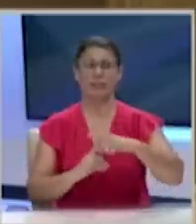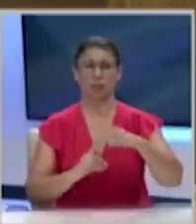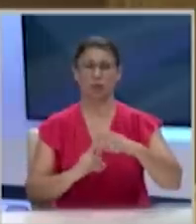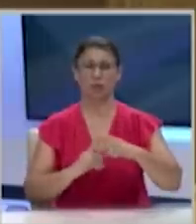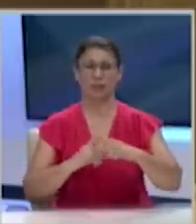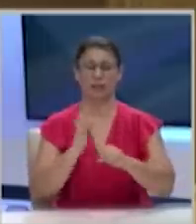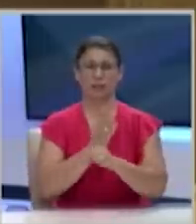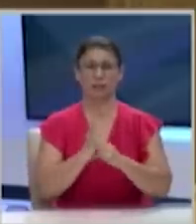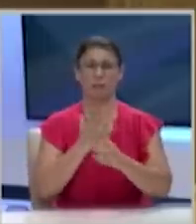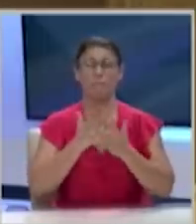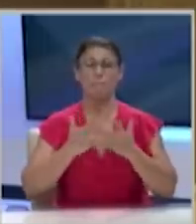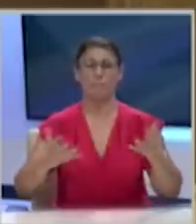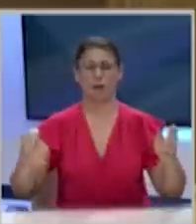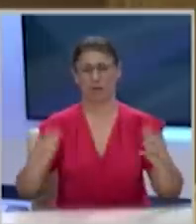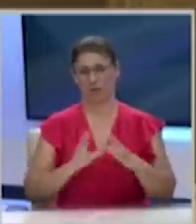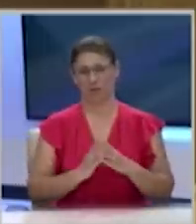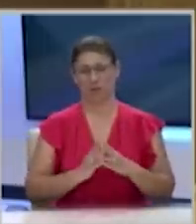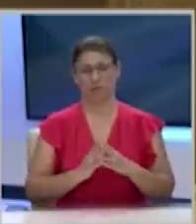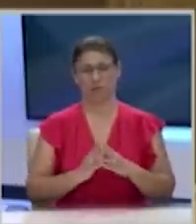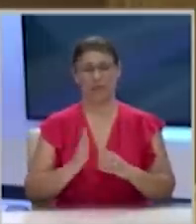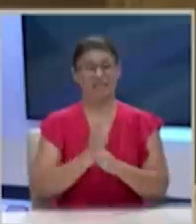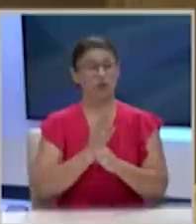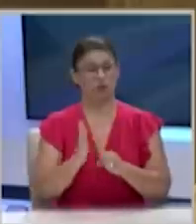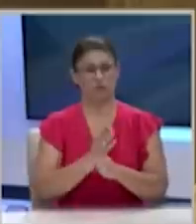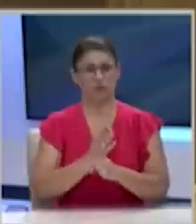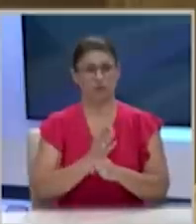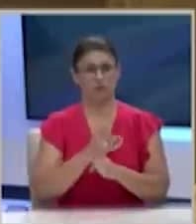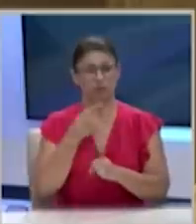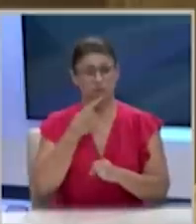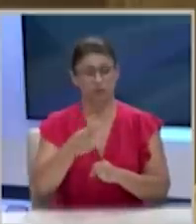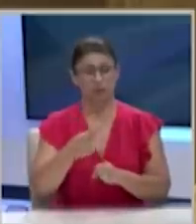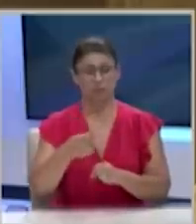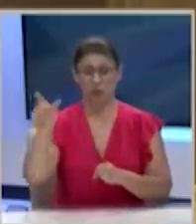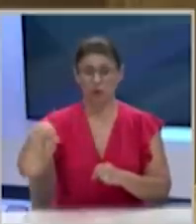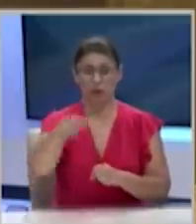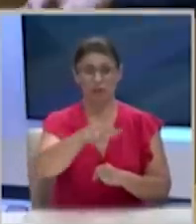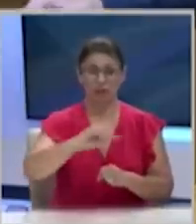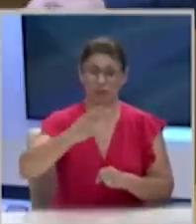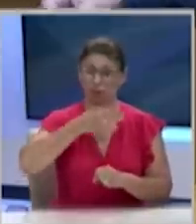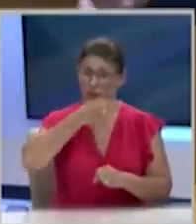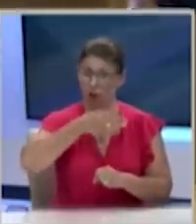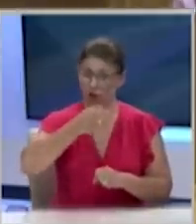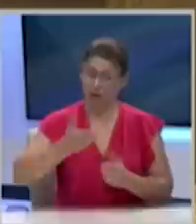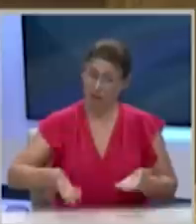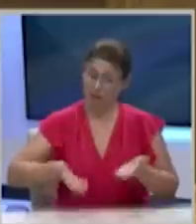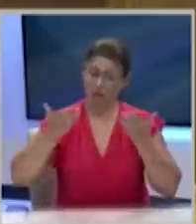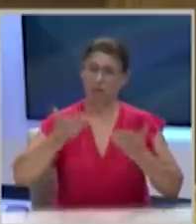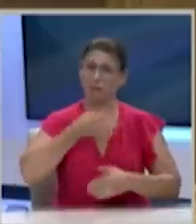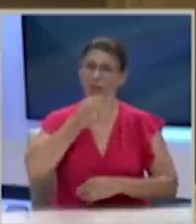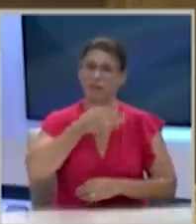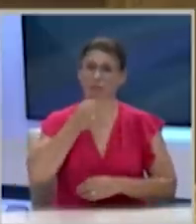μεγάλης έκτασης. Ξεχωρίζουμε και ξαναλέμε, και να σηκωθεί ο καθένας στη δευτερολογία του και να πάρει